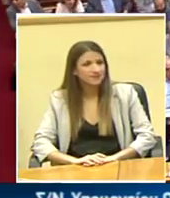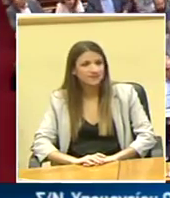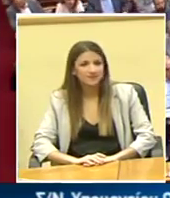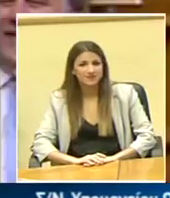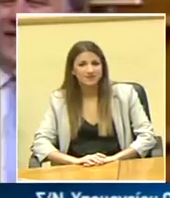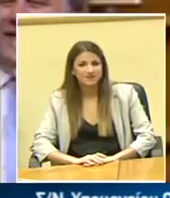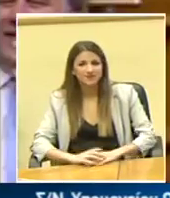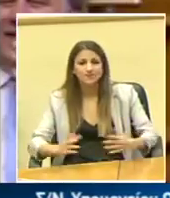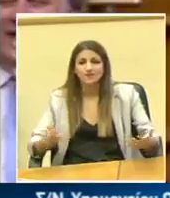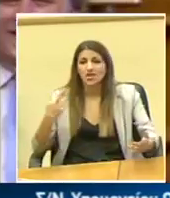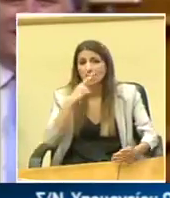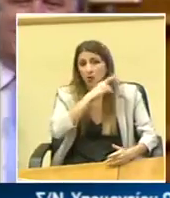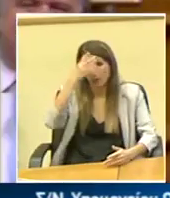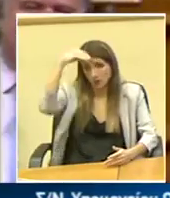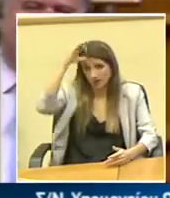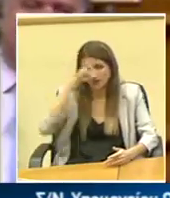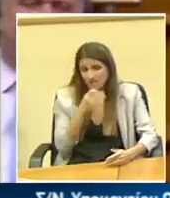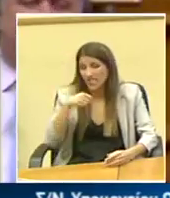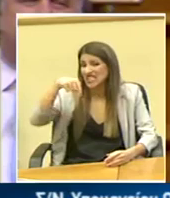Σήμερα λοιπόν, κυρίες και κύριοι συνάδελφοι,